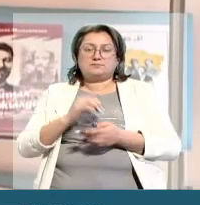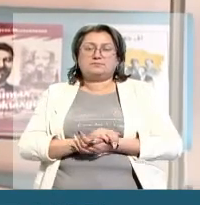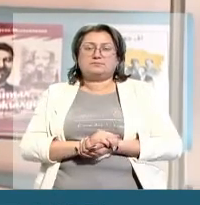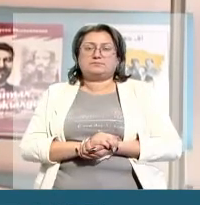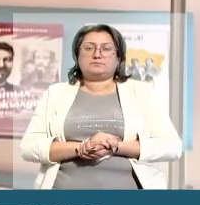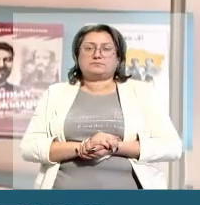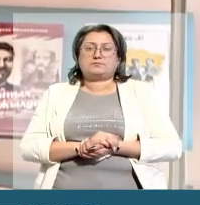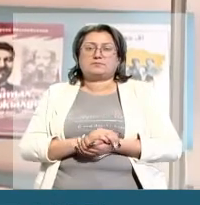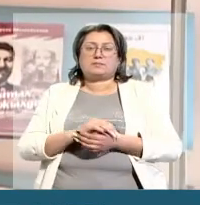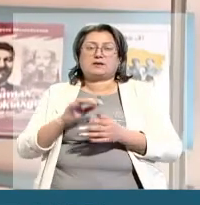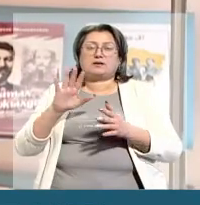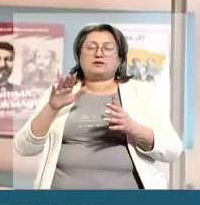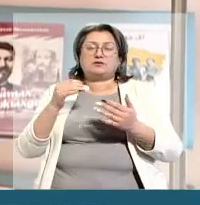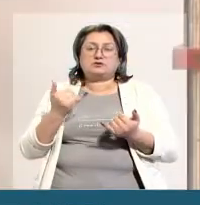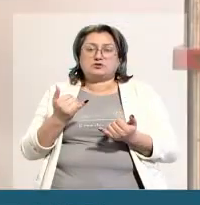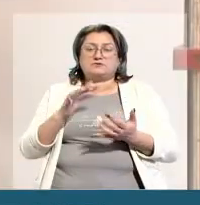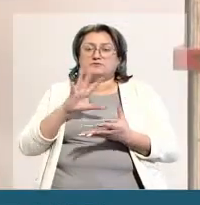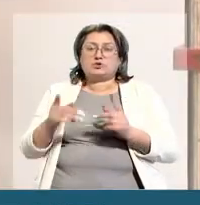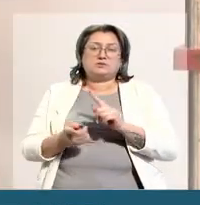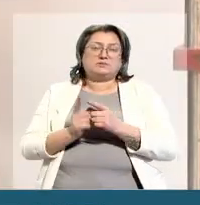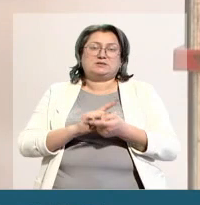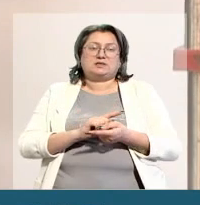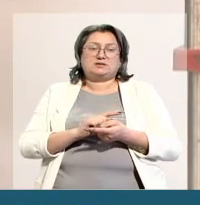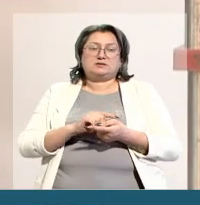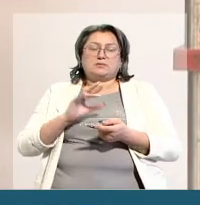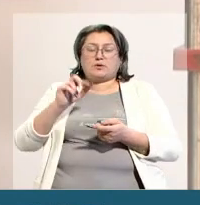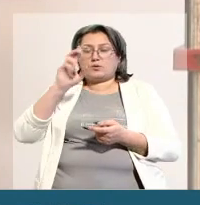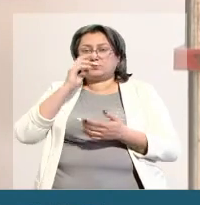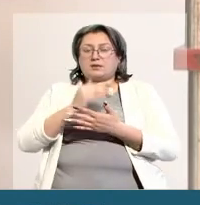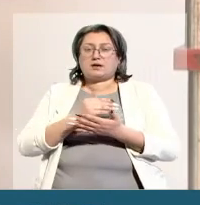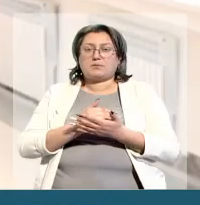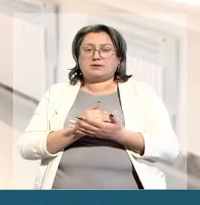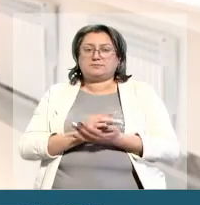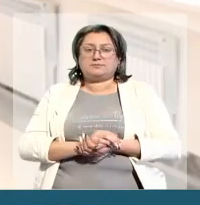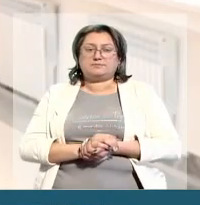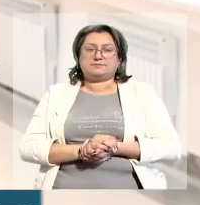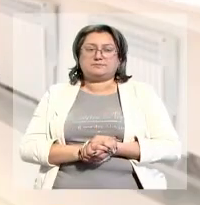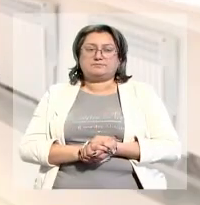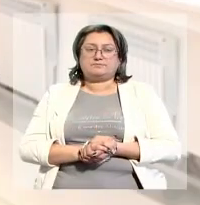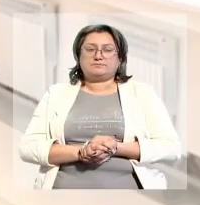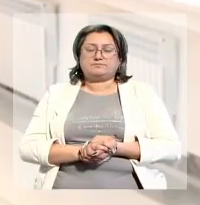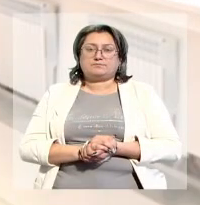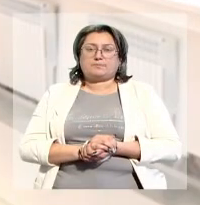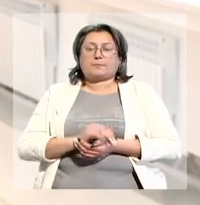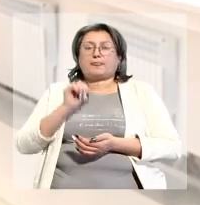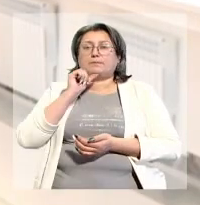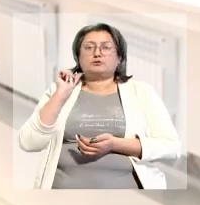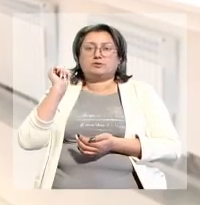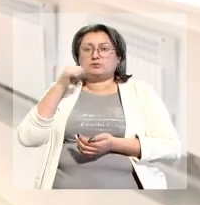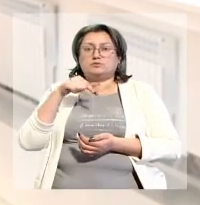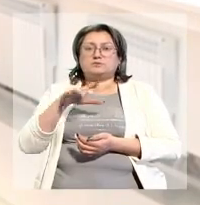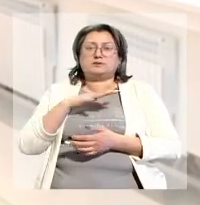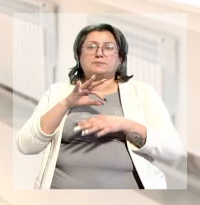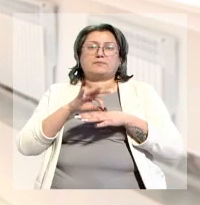теңге бағытталған. Енді бұнда акт залы, кітапхана мен спорт залы да жұмыс істейді. Ауыл ел бесігі бағдарламасы